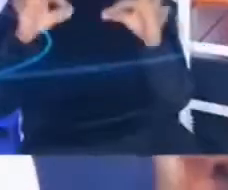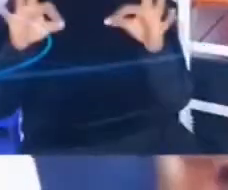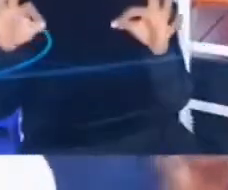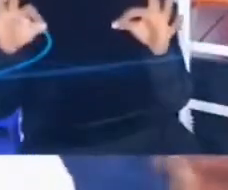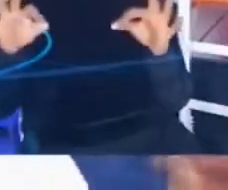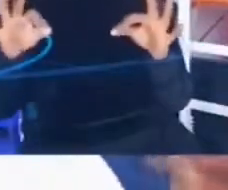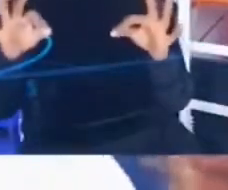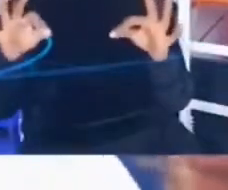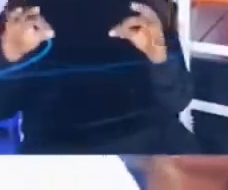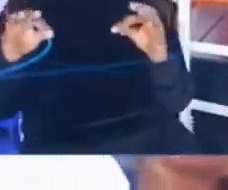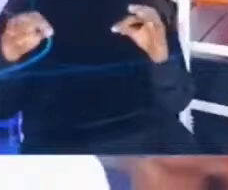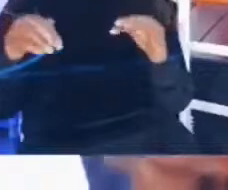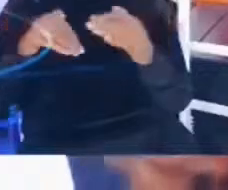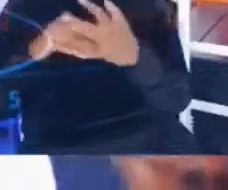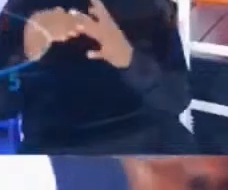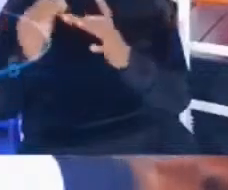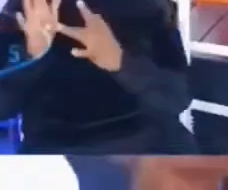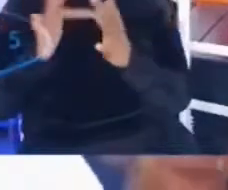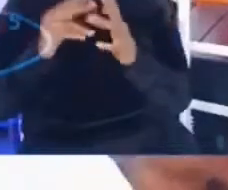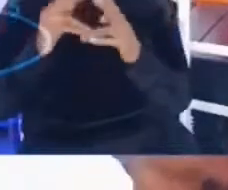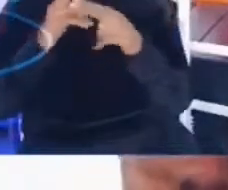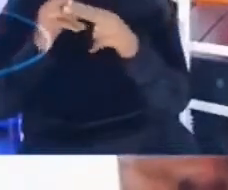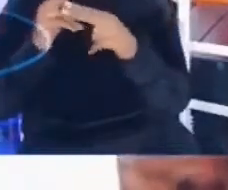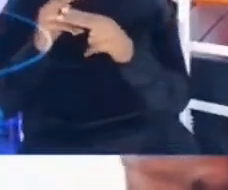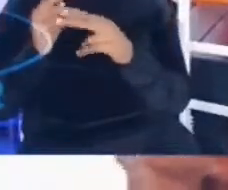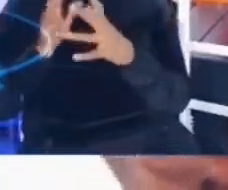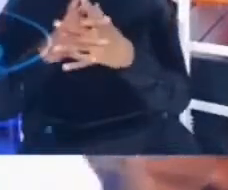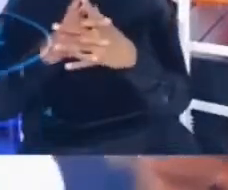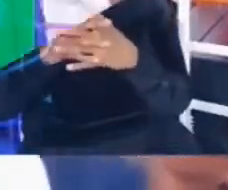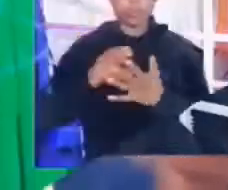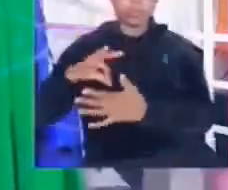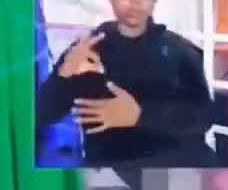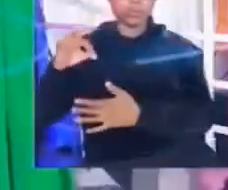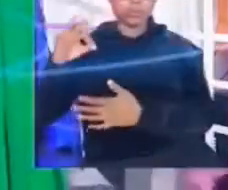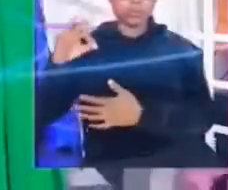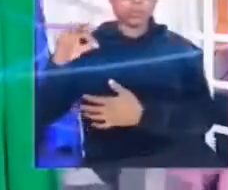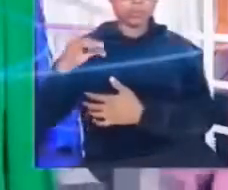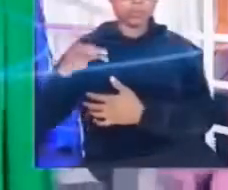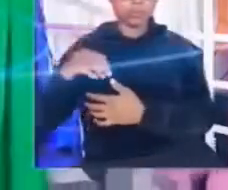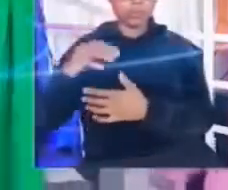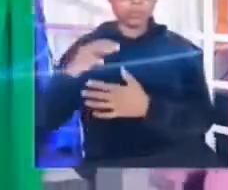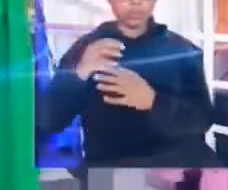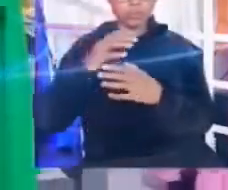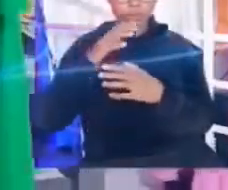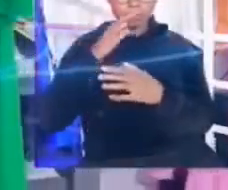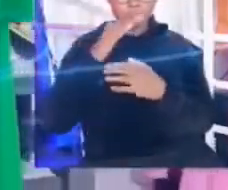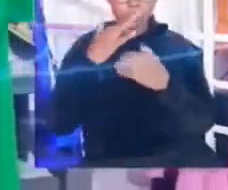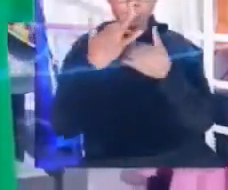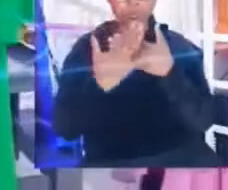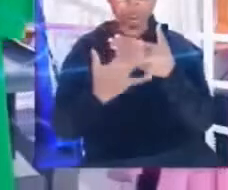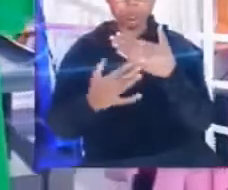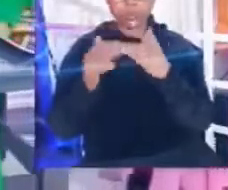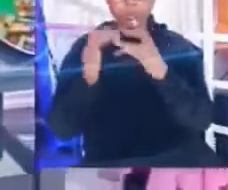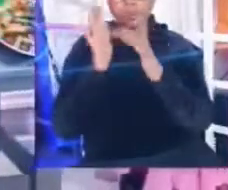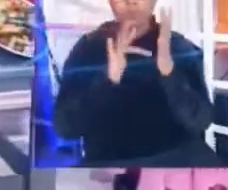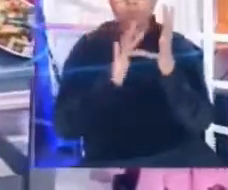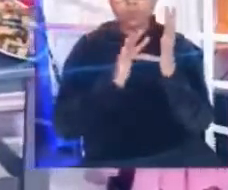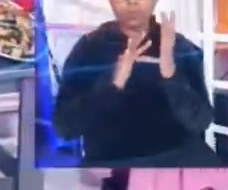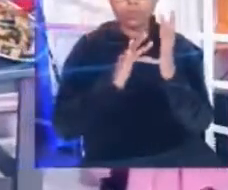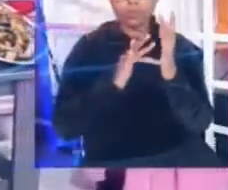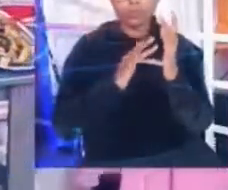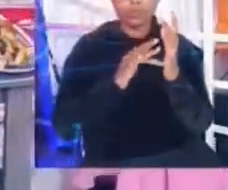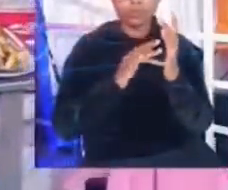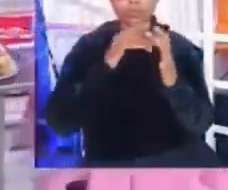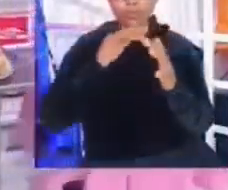Lirikana ni Friday tariki igiri mweli wa keda. Tukinyua na kameno. Ni dhakame ya Jesu Kristo muru wa gai ulea